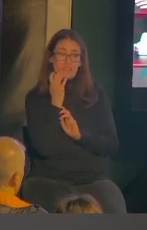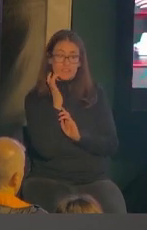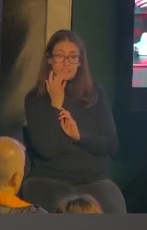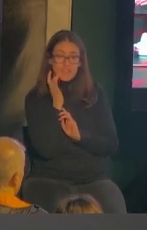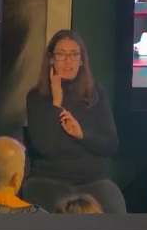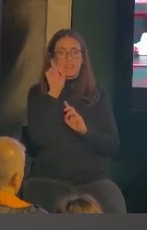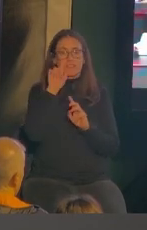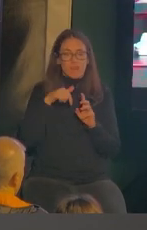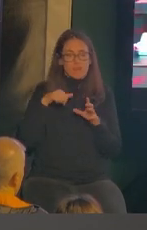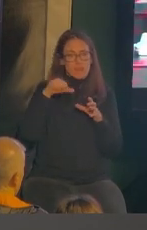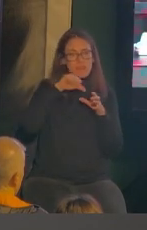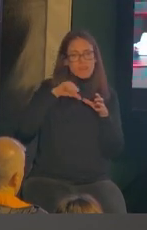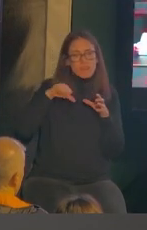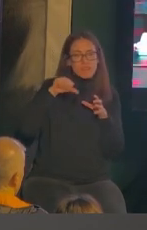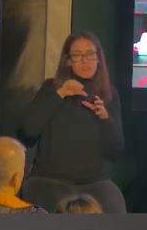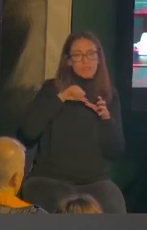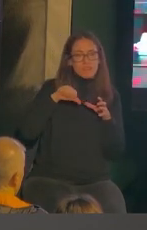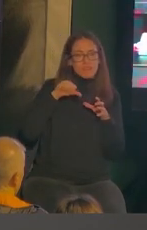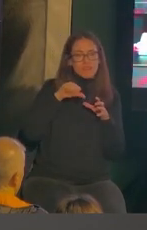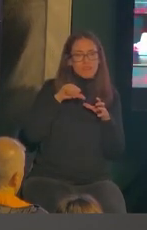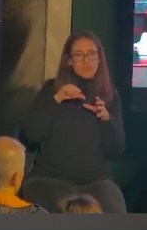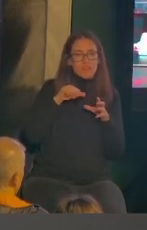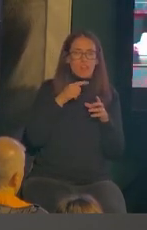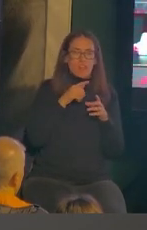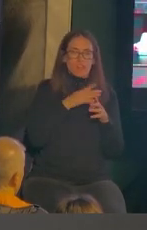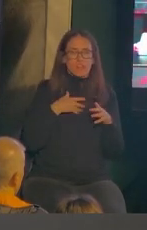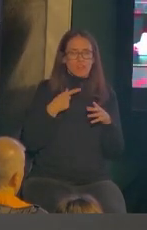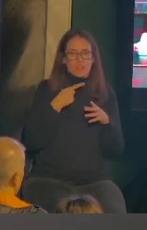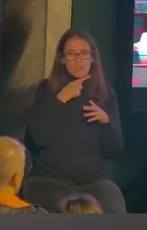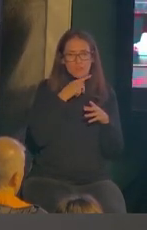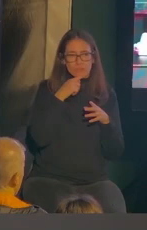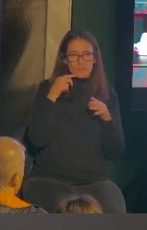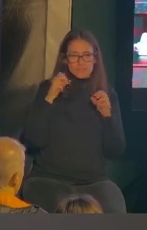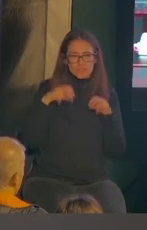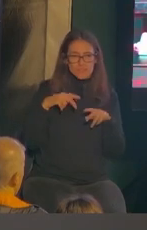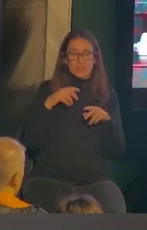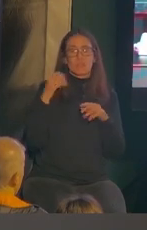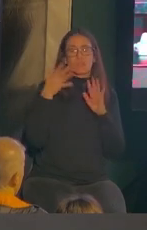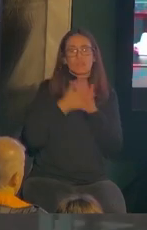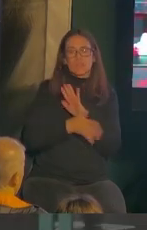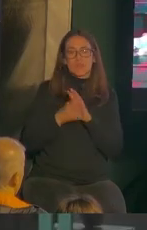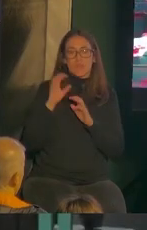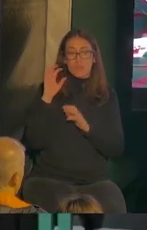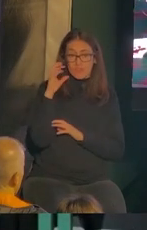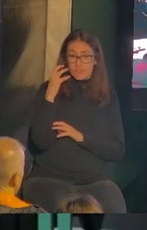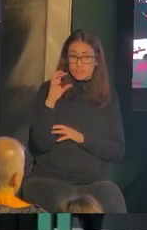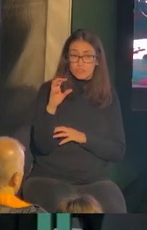és perquè no vull que ens aporti cap gust, és de girassol, i